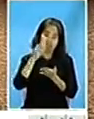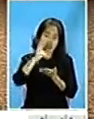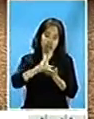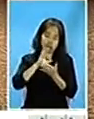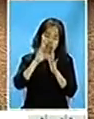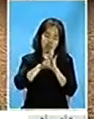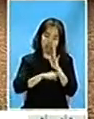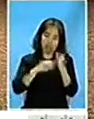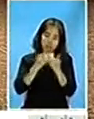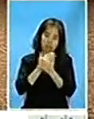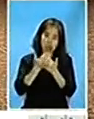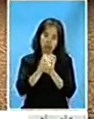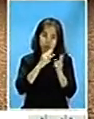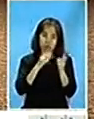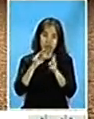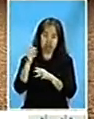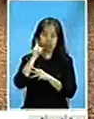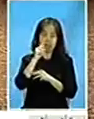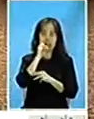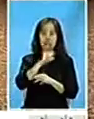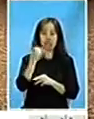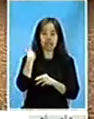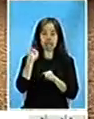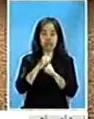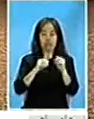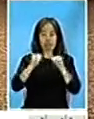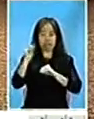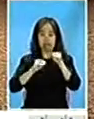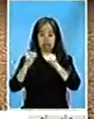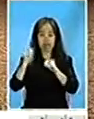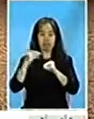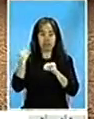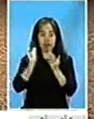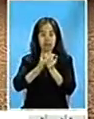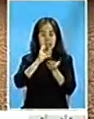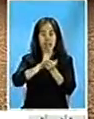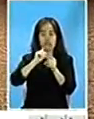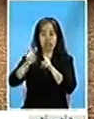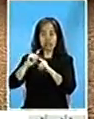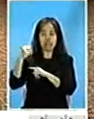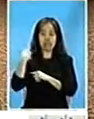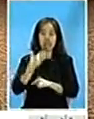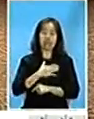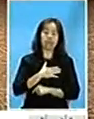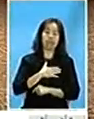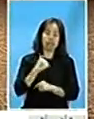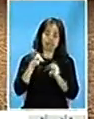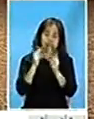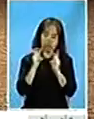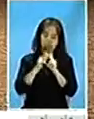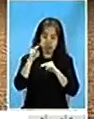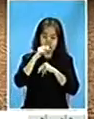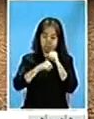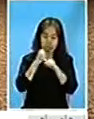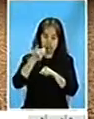งนั้นทำอย่างไรก็ปรากฏว่าก็บอกว่าสามารถไปเบียดบังเอาจากงบอื่นได้เพราะฉะนั้นกรรมาธิการก็ต้องดูนะคะว่าแล้วปีนี้ขอม